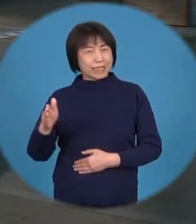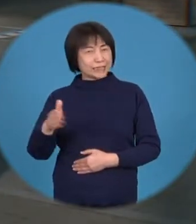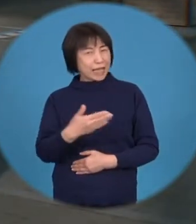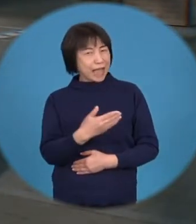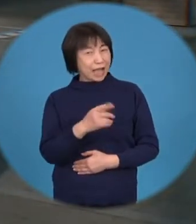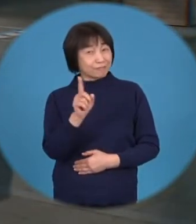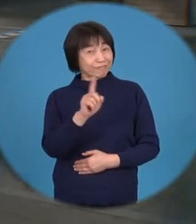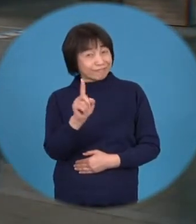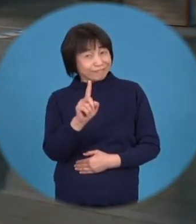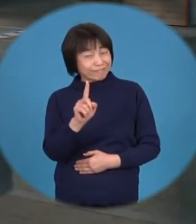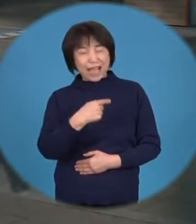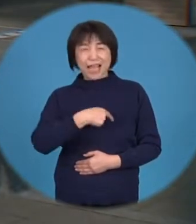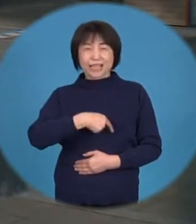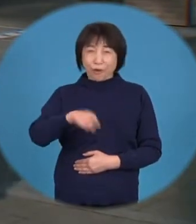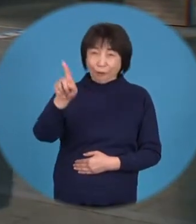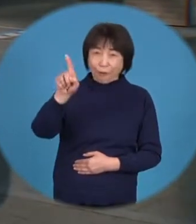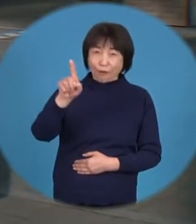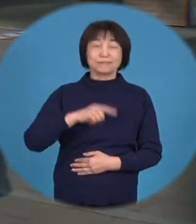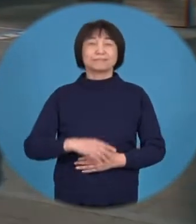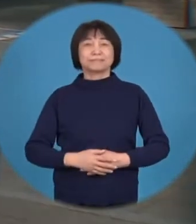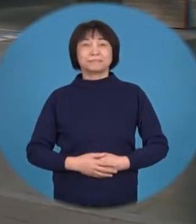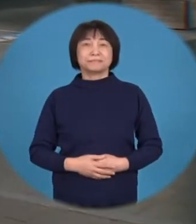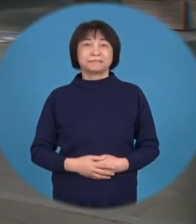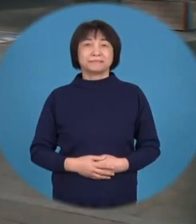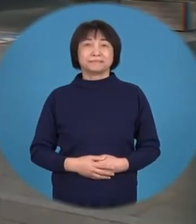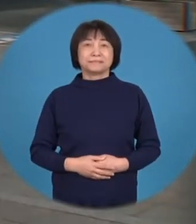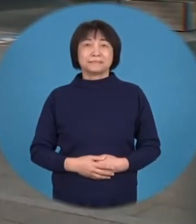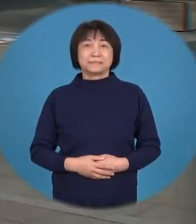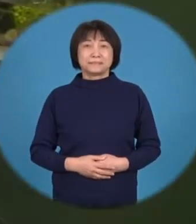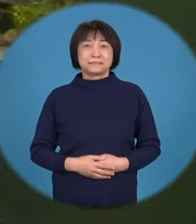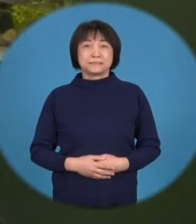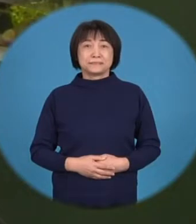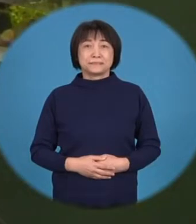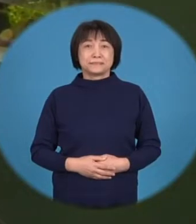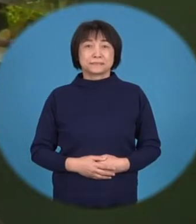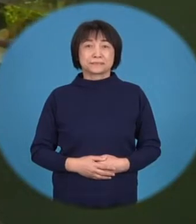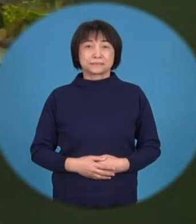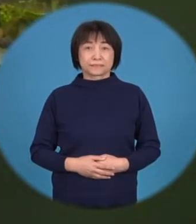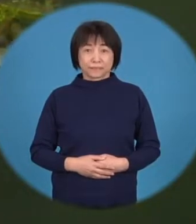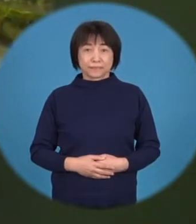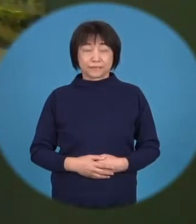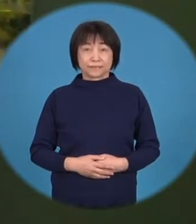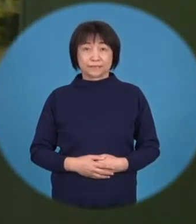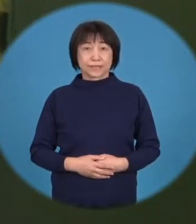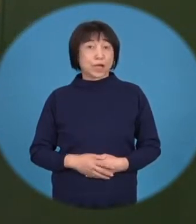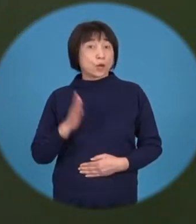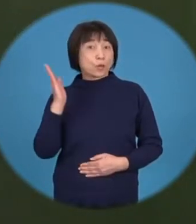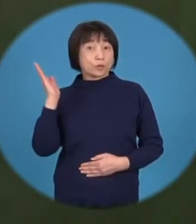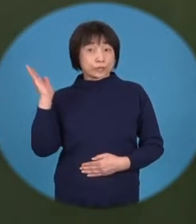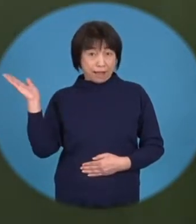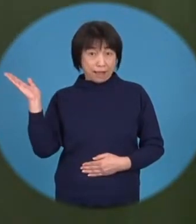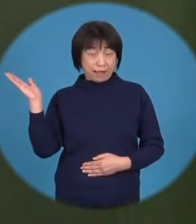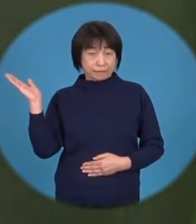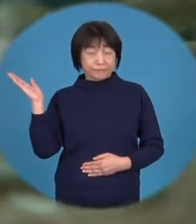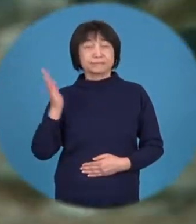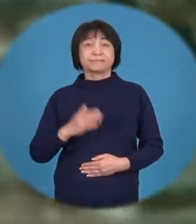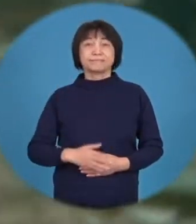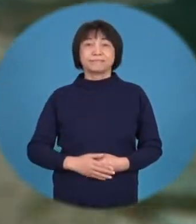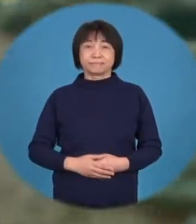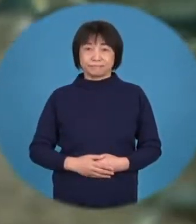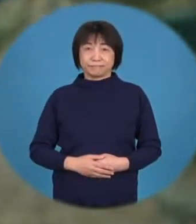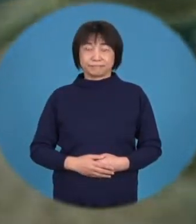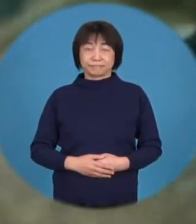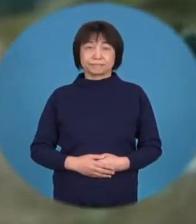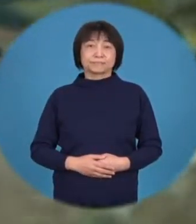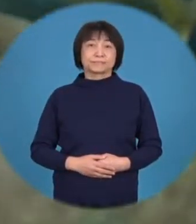な。早速行ってみよう。行こう行こう。世界淡水魚園水族館アクアトト岐阜は、